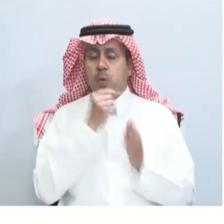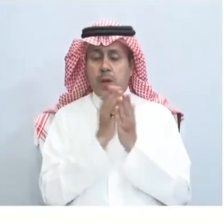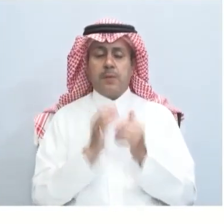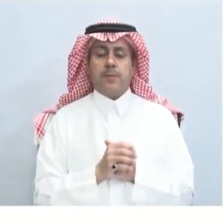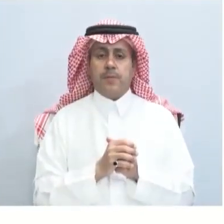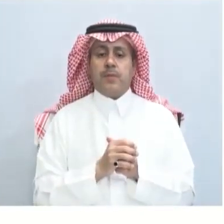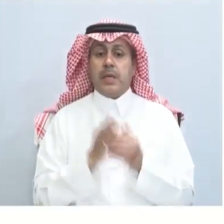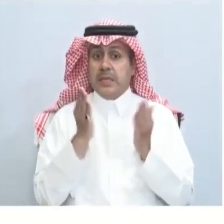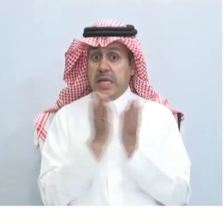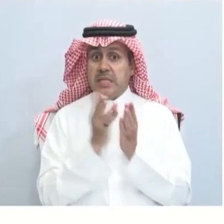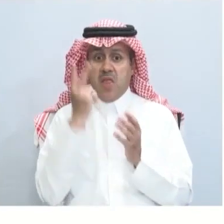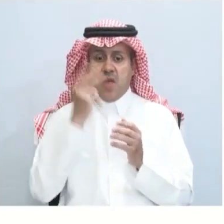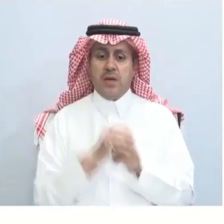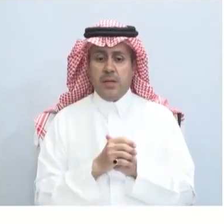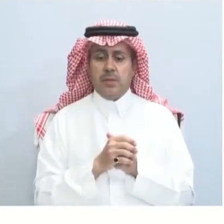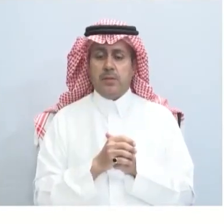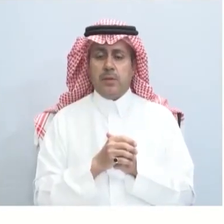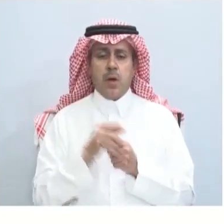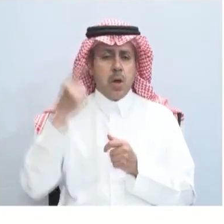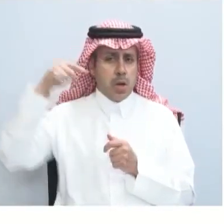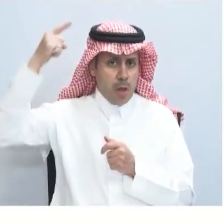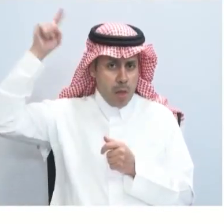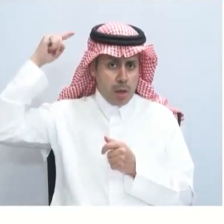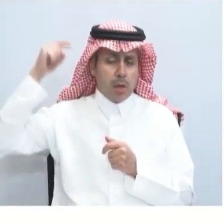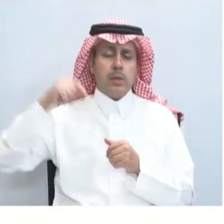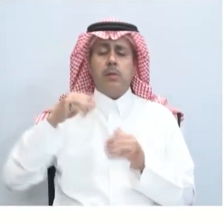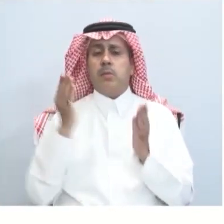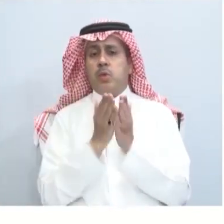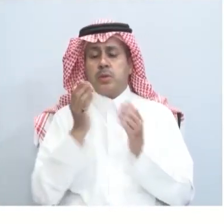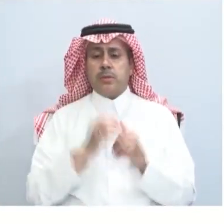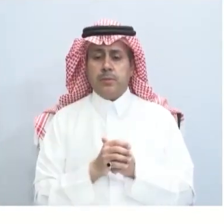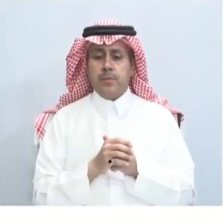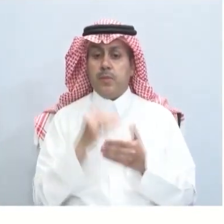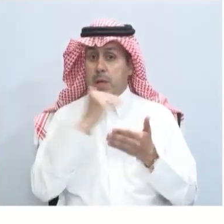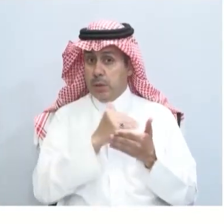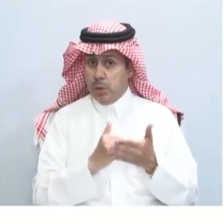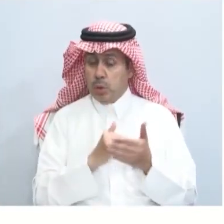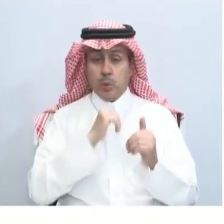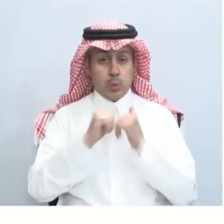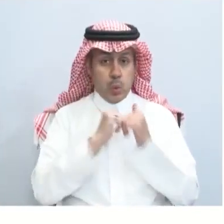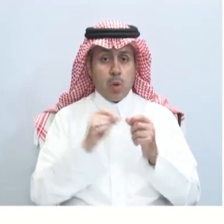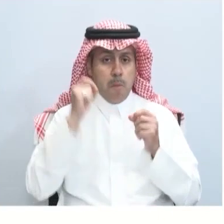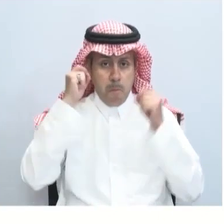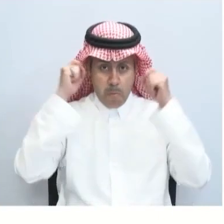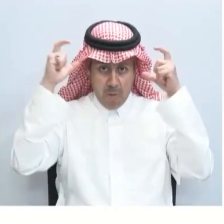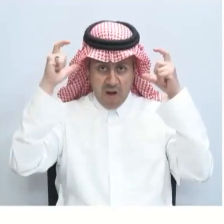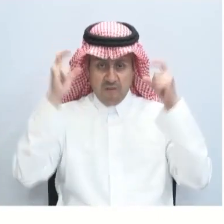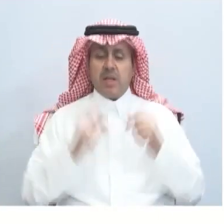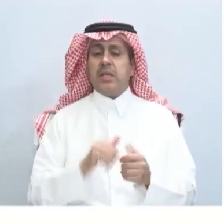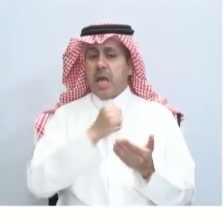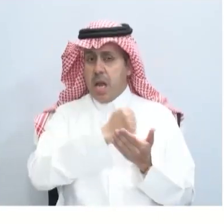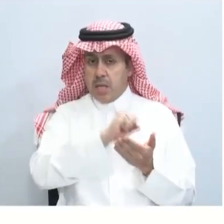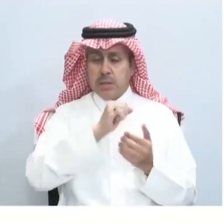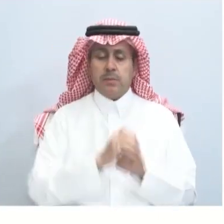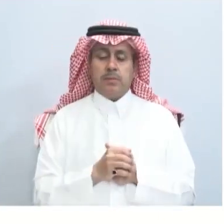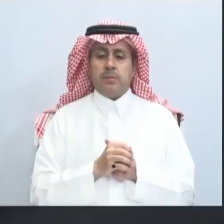هو ال الثاني نستذكر ما اخذناه عدد طرق معرفه النسخ ذكرنا في الدرس السابق